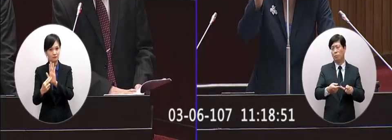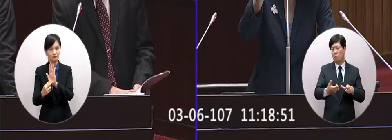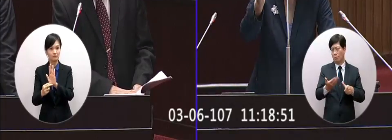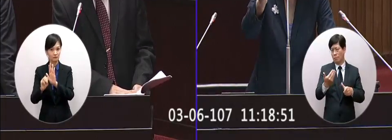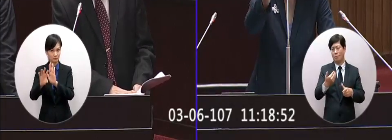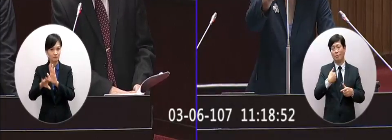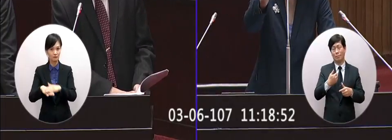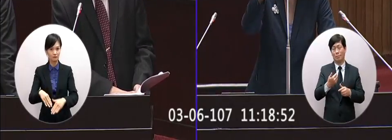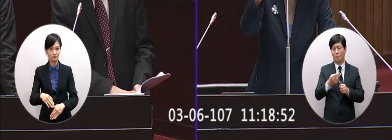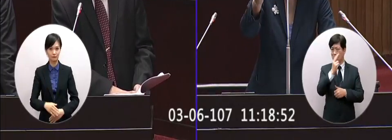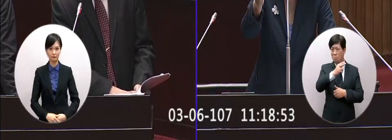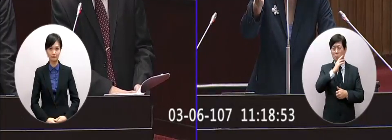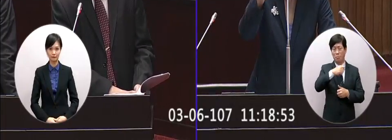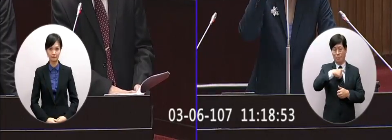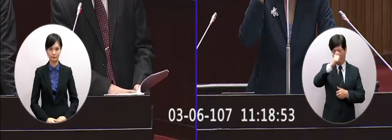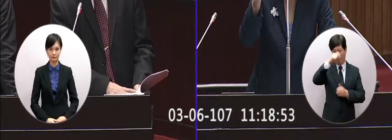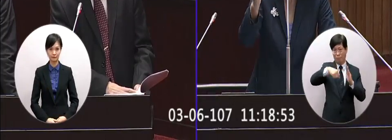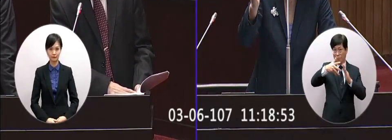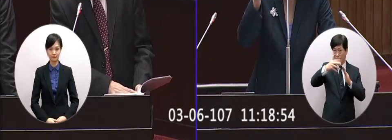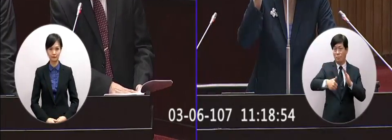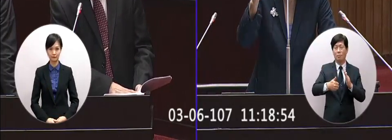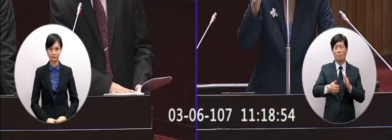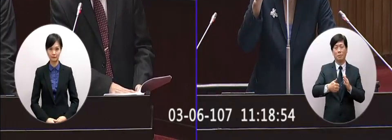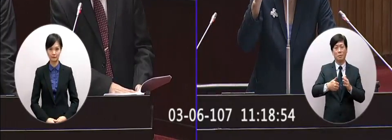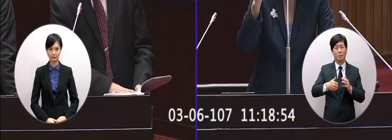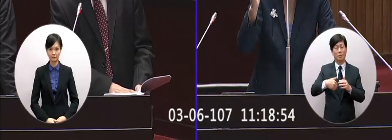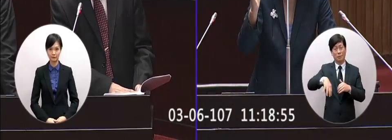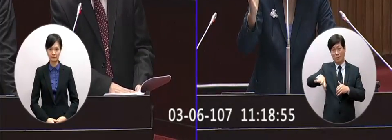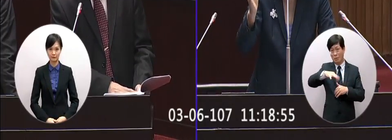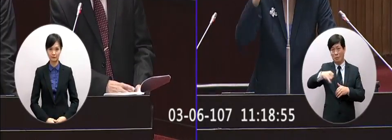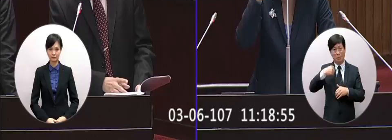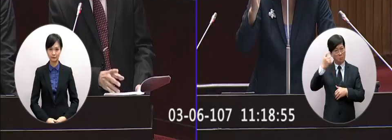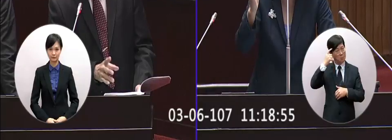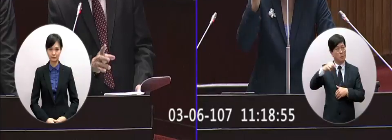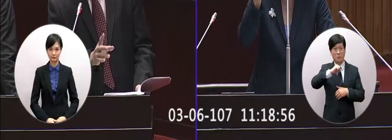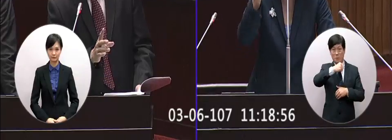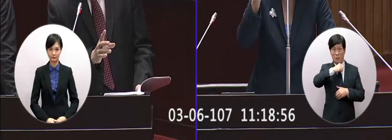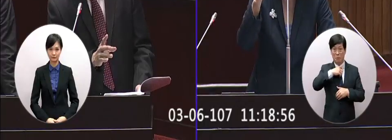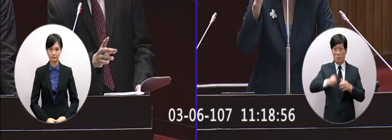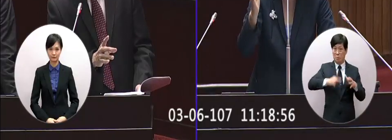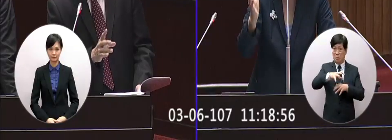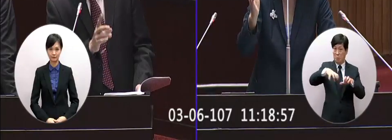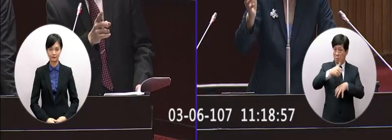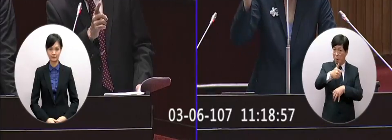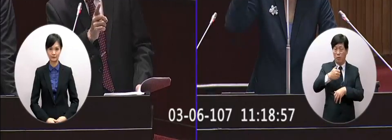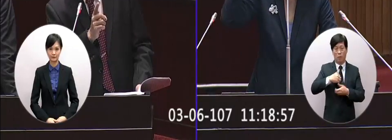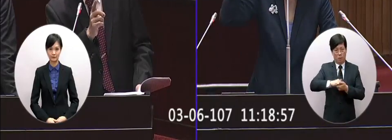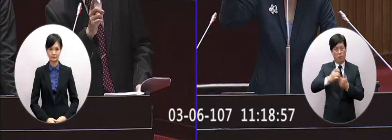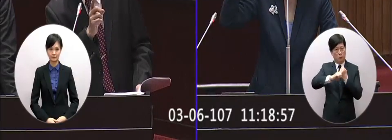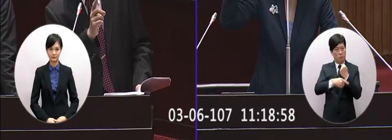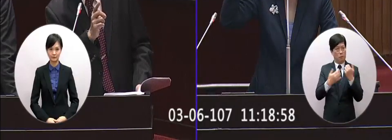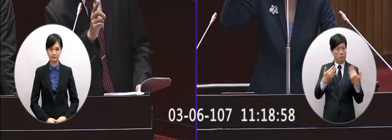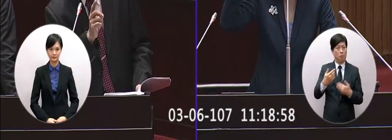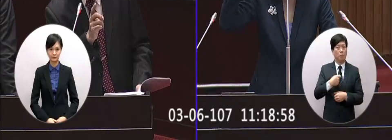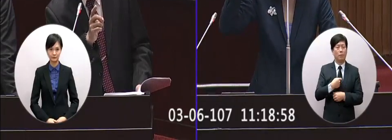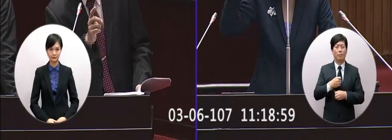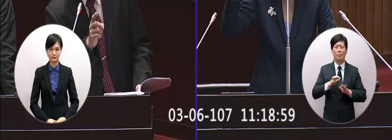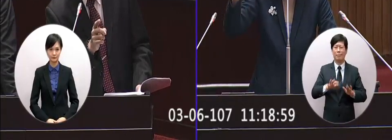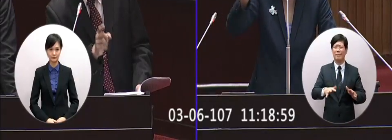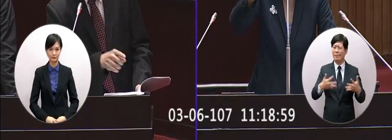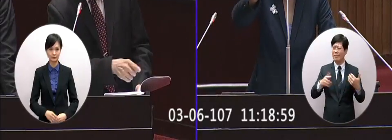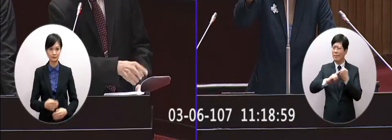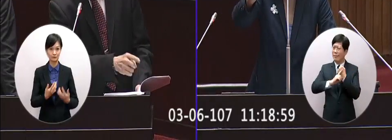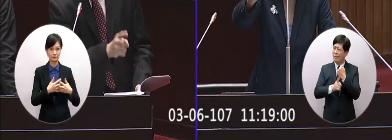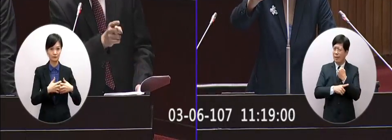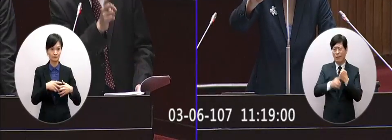我只是要求院长，我只是要求大家认为台湾的投资环境要好，法一定要很明确。 这个不， 目前为止我们是有很多